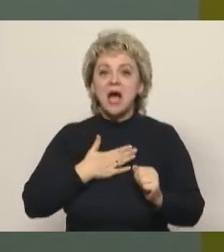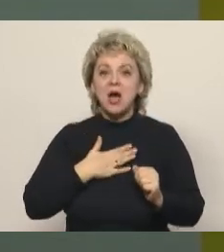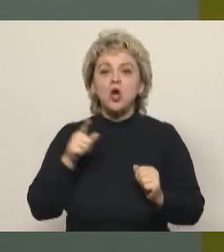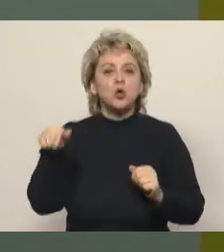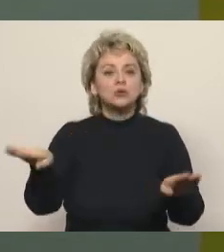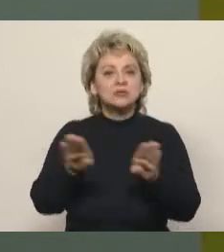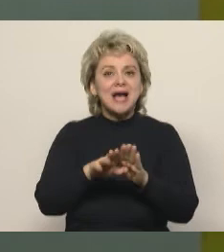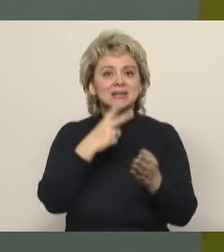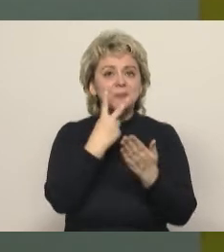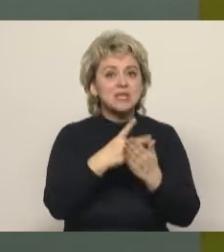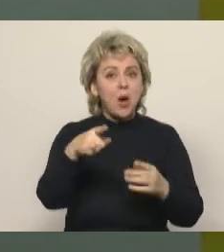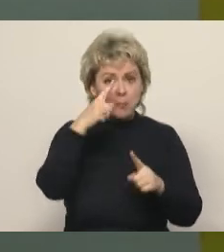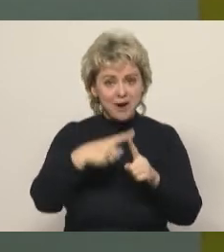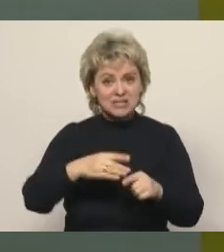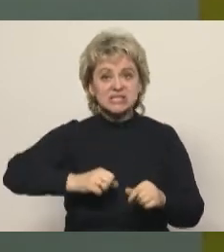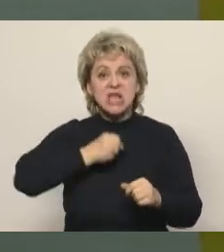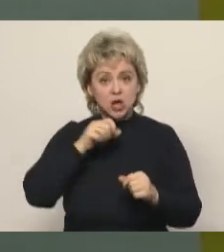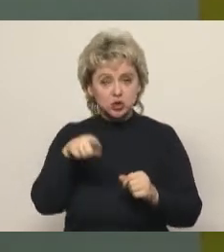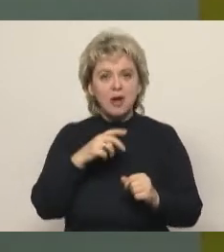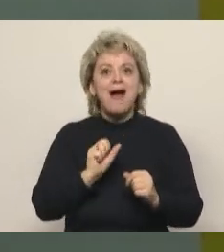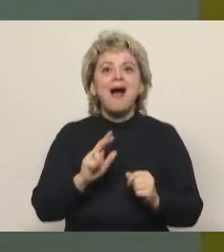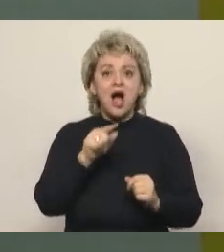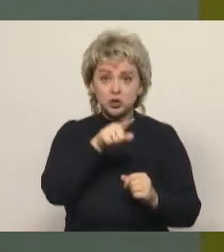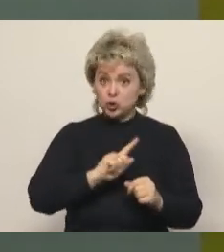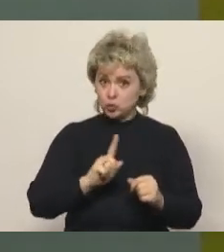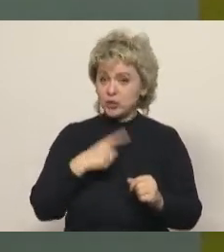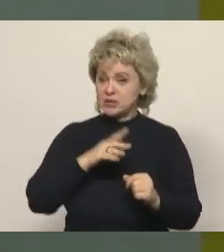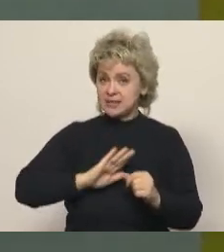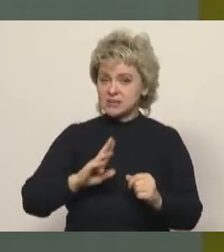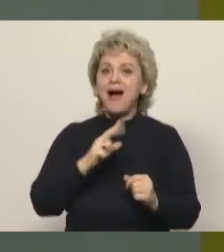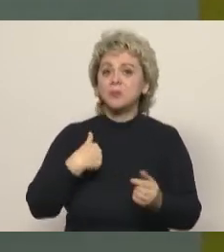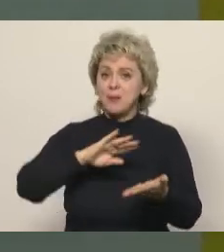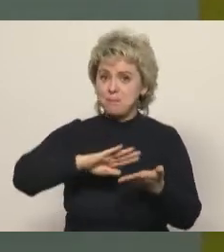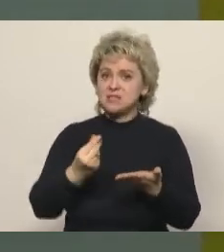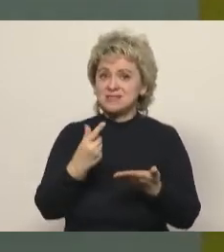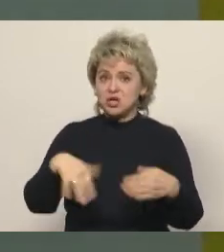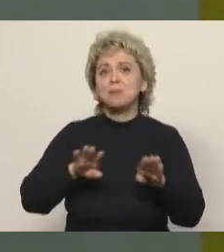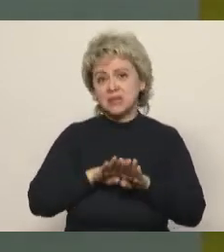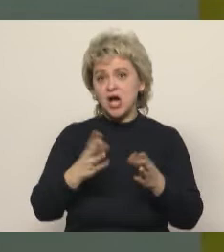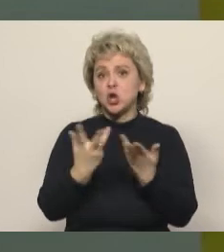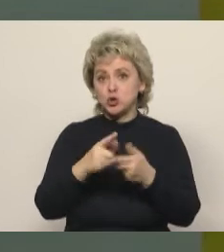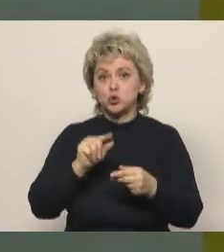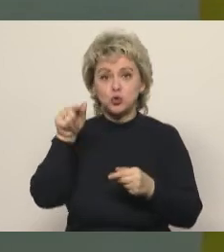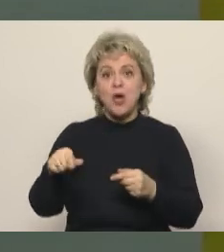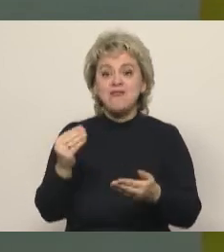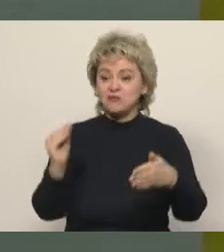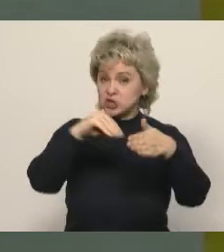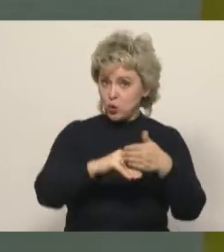И он так и на меня, Аркаша, смотрит так, брат мой старший, говорит, как же, ты что не сказал, как мы без денег, мы так рассчитывали, что вот его